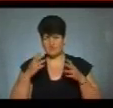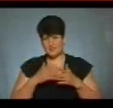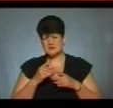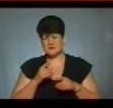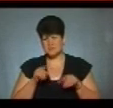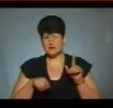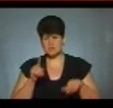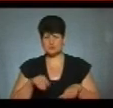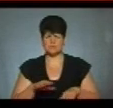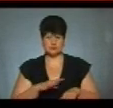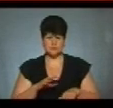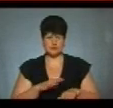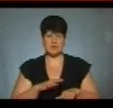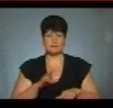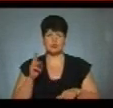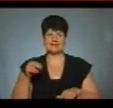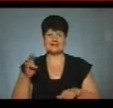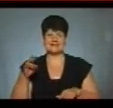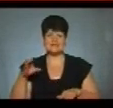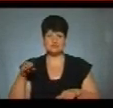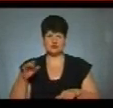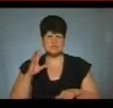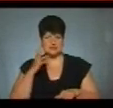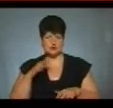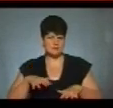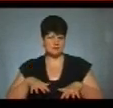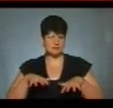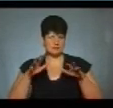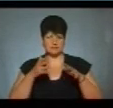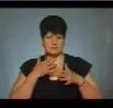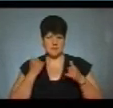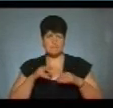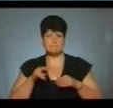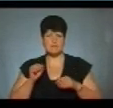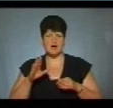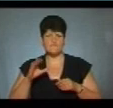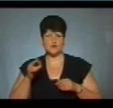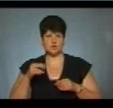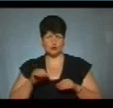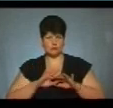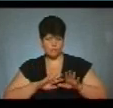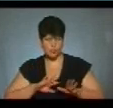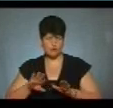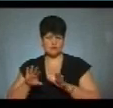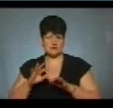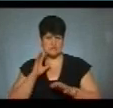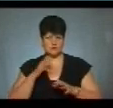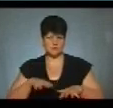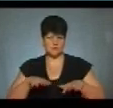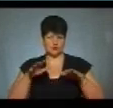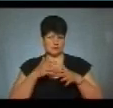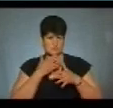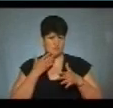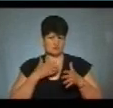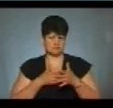трапляється. А так по Дністру серйозних підйомів паводок прийшов. Серйозних підйомів рівня не було до